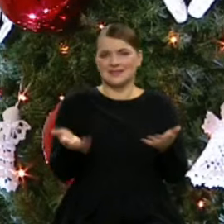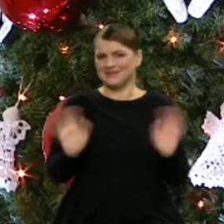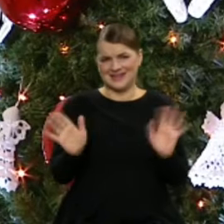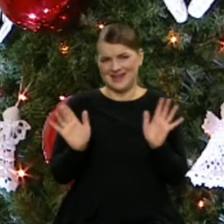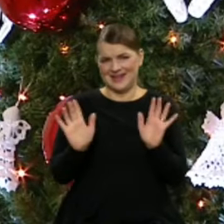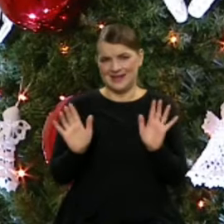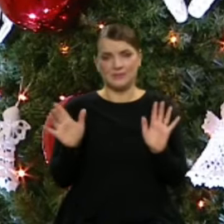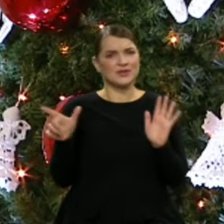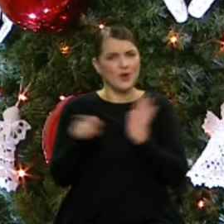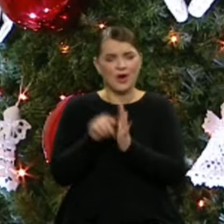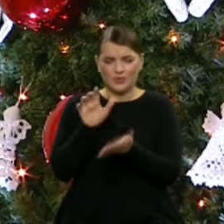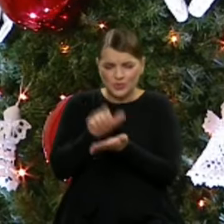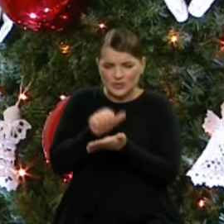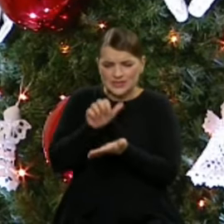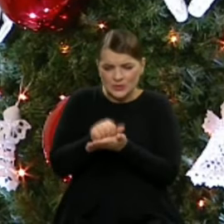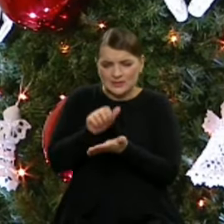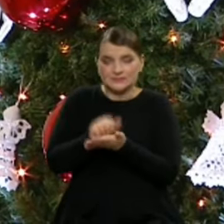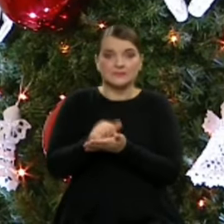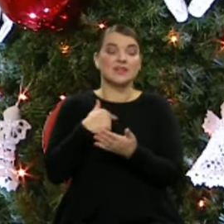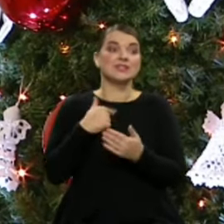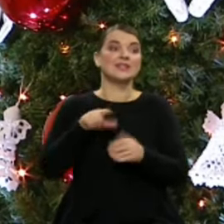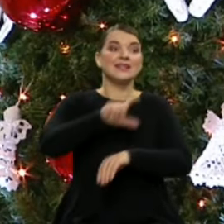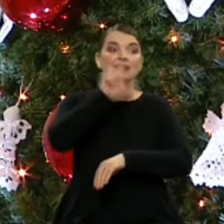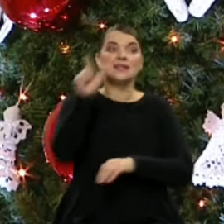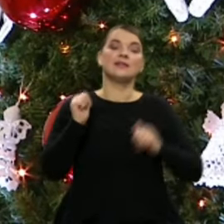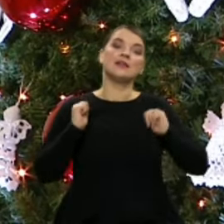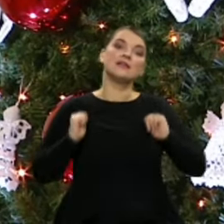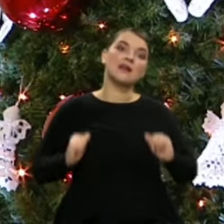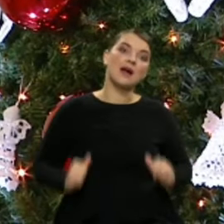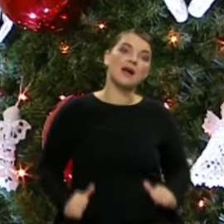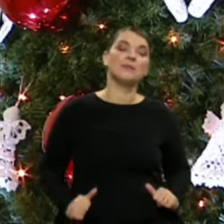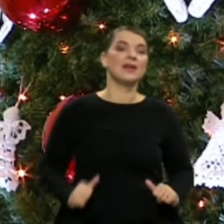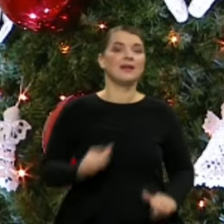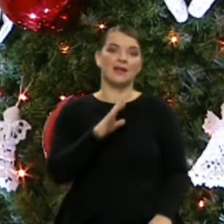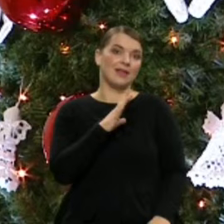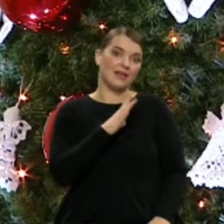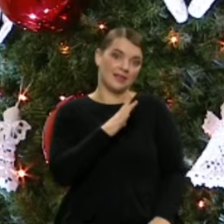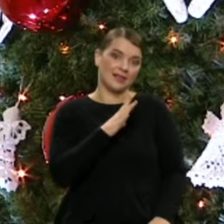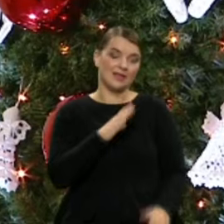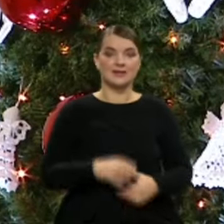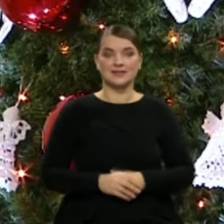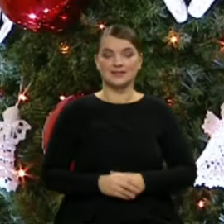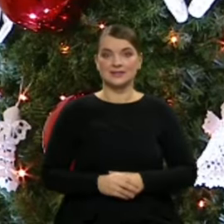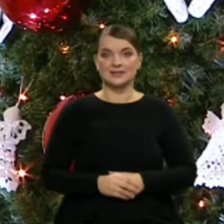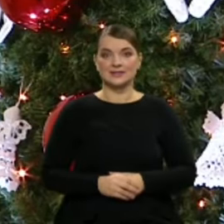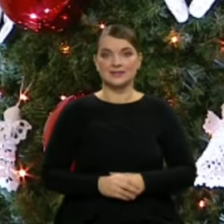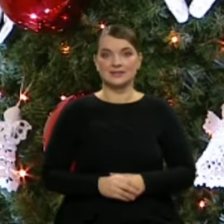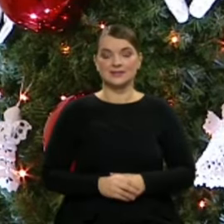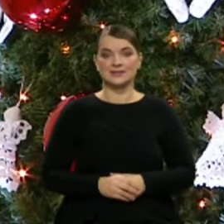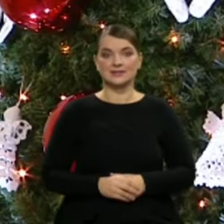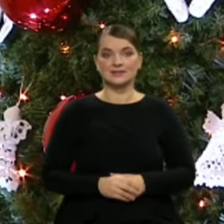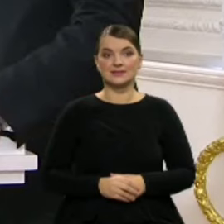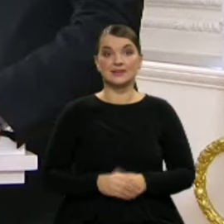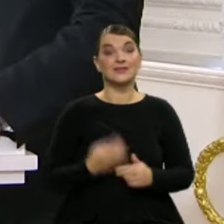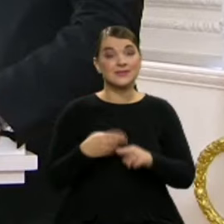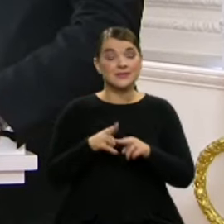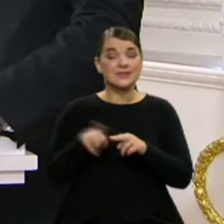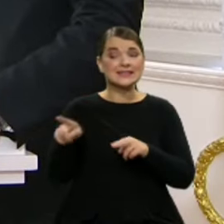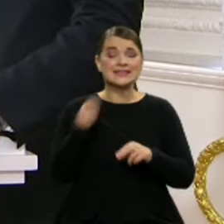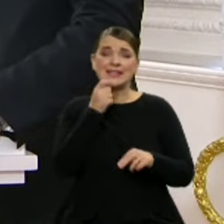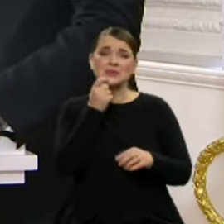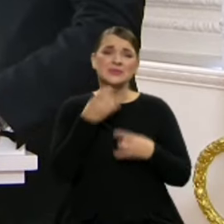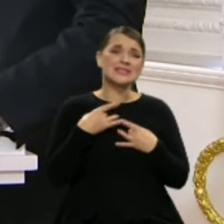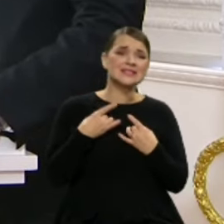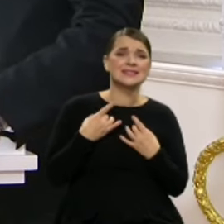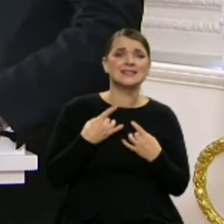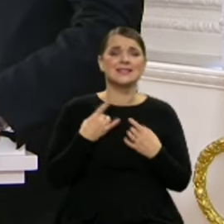niekada negaliu būti ilgai ramus vienoje vietoje. Ir tai sukelia galbūt papildomo erzelio ir